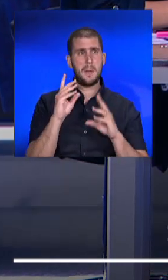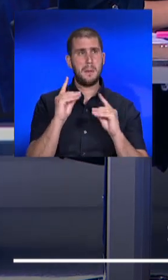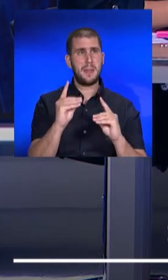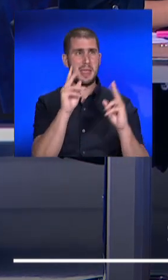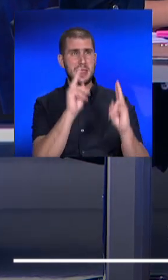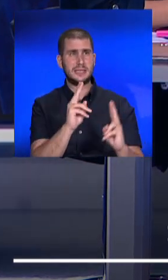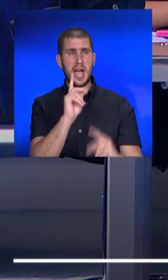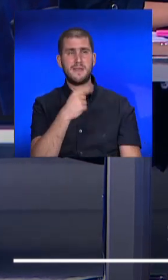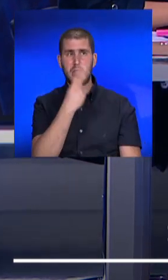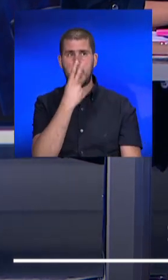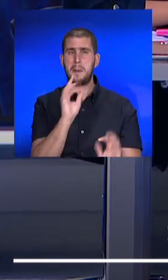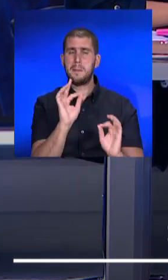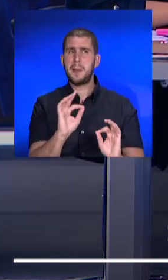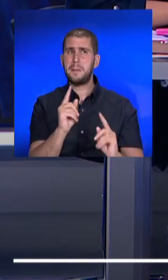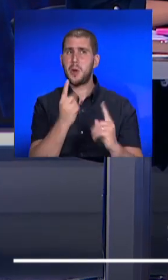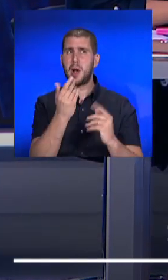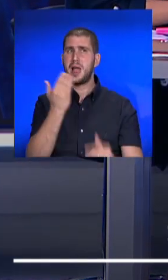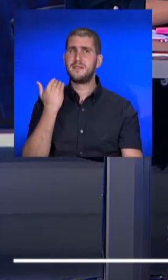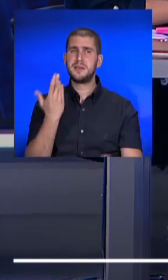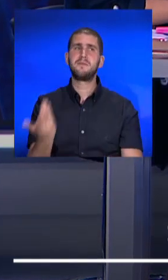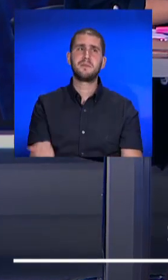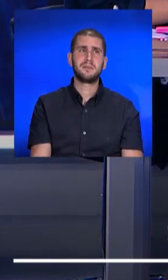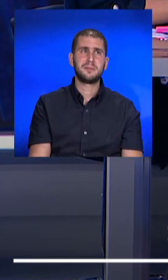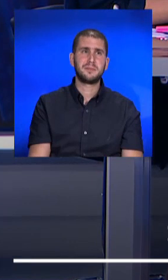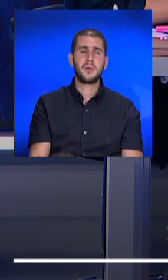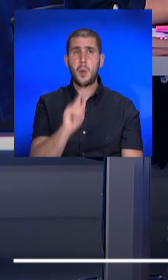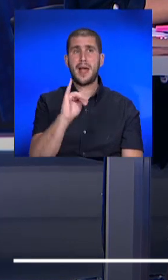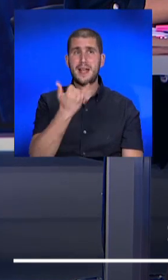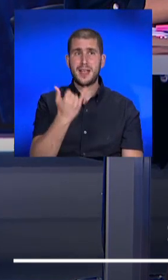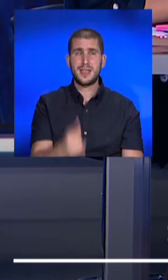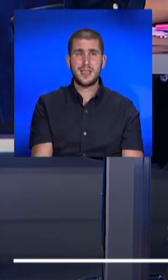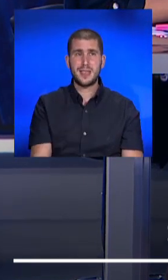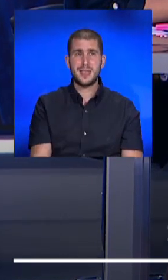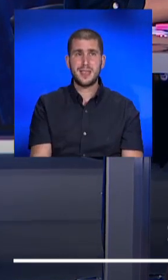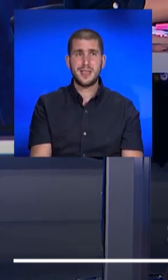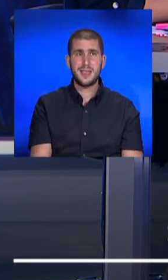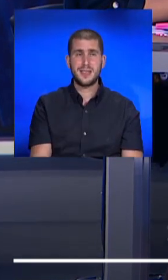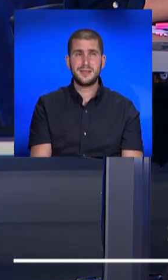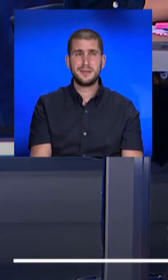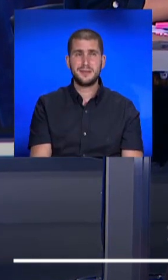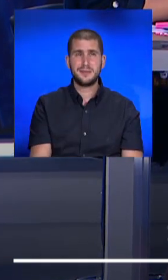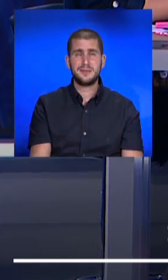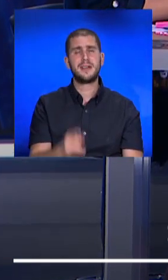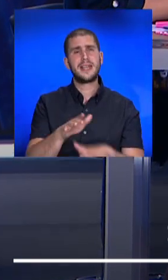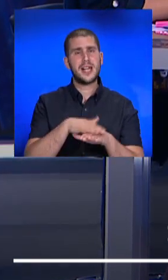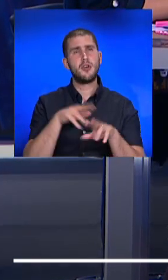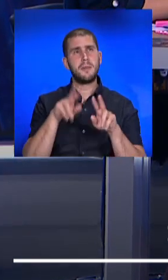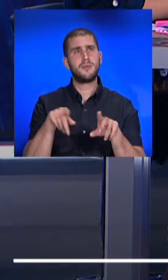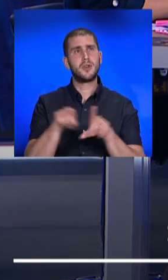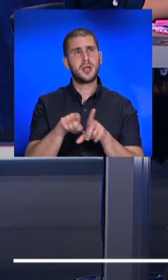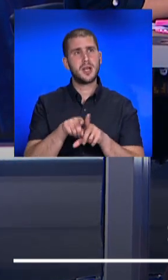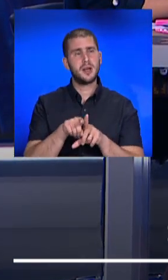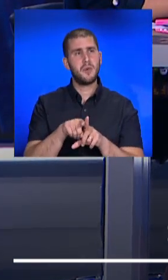אבל אני לא רואה מה קורה לפניך, אז אולי כן היה קהל? זה הרגיש ממש מיינדד בלקנות